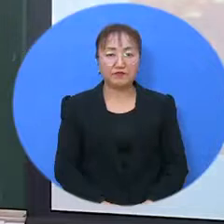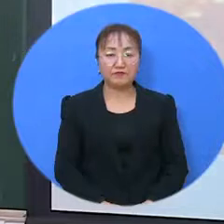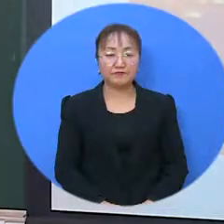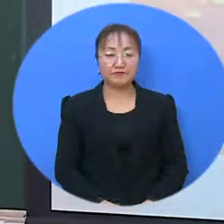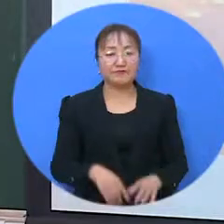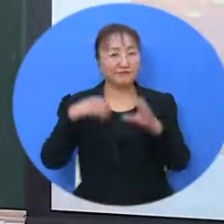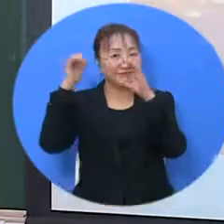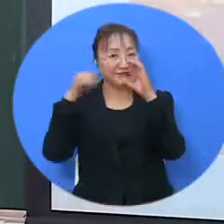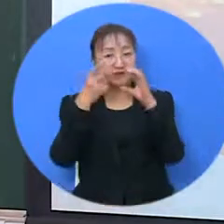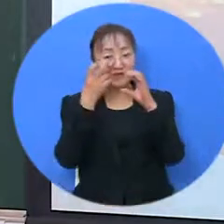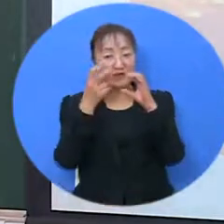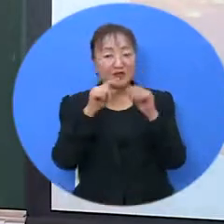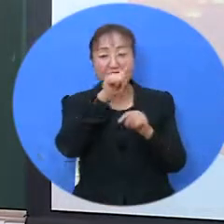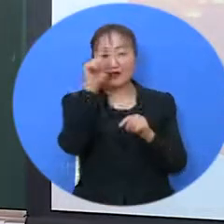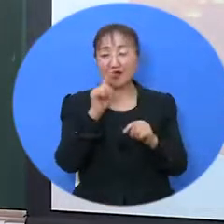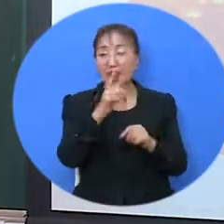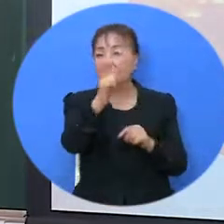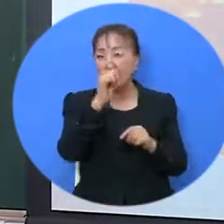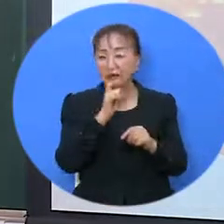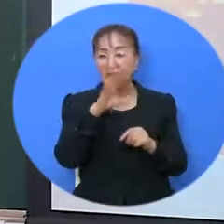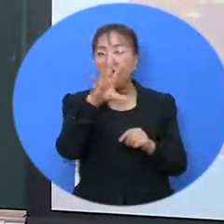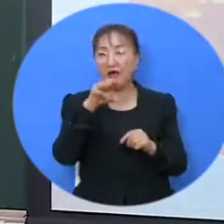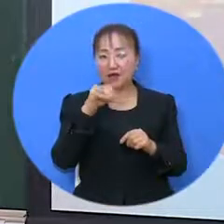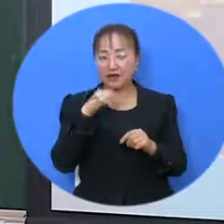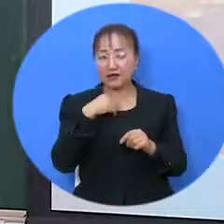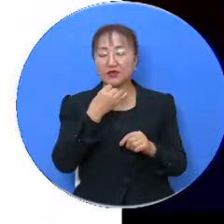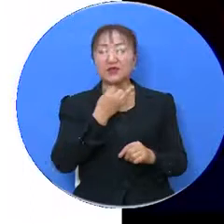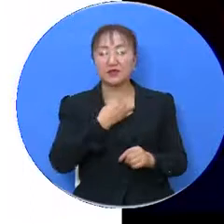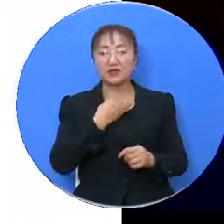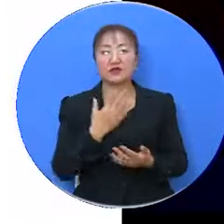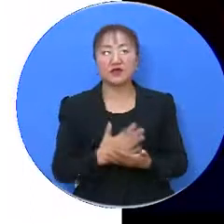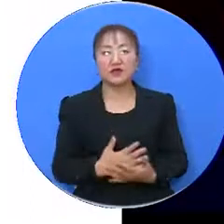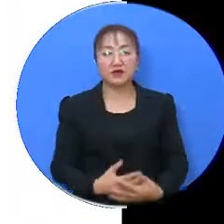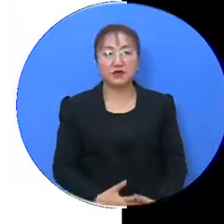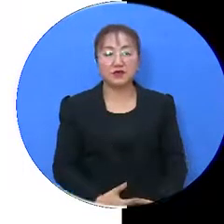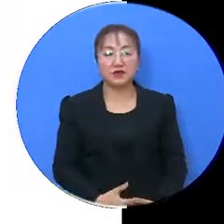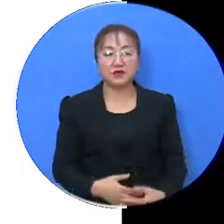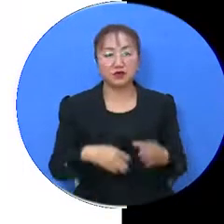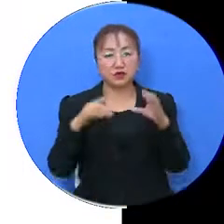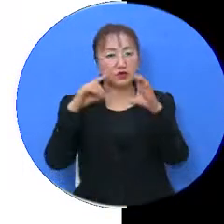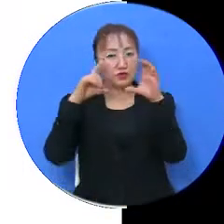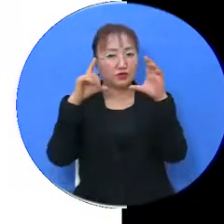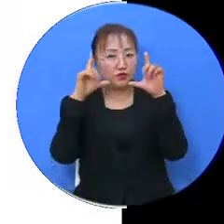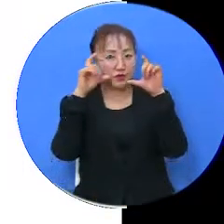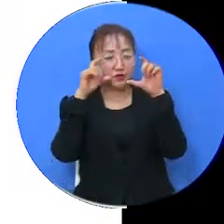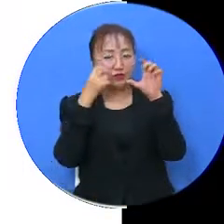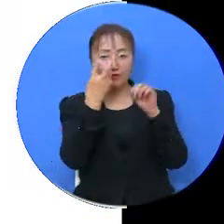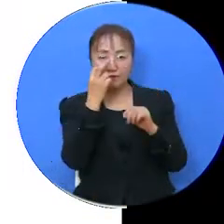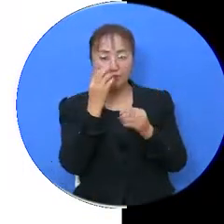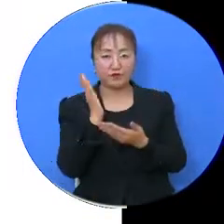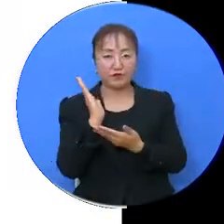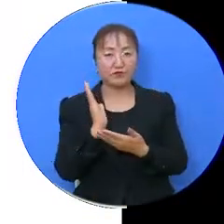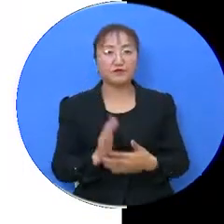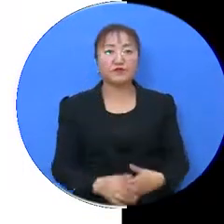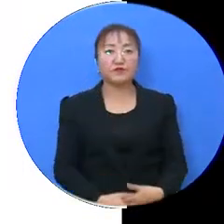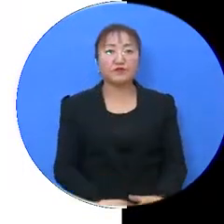Бичлэгээ үзээд асуултныхаа хариултыг олж авсан гэдэгт багш нь итгэлтэй байна. За зургийг ажиглаад хамтдаа ярилццгаая.